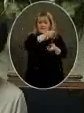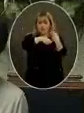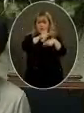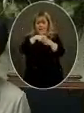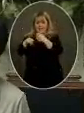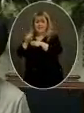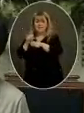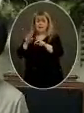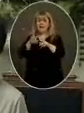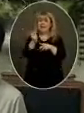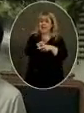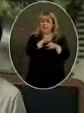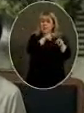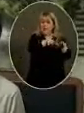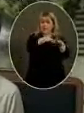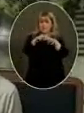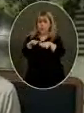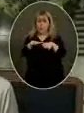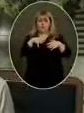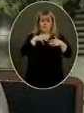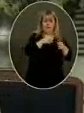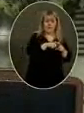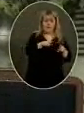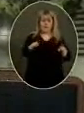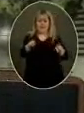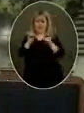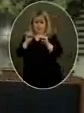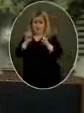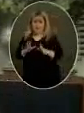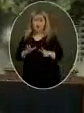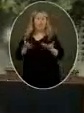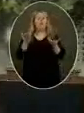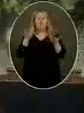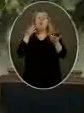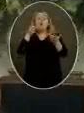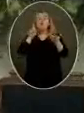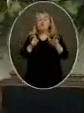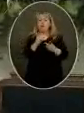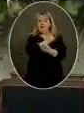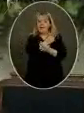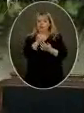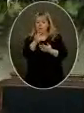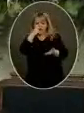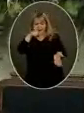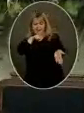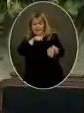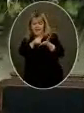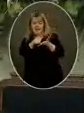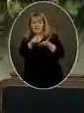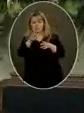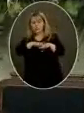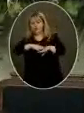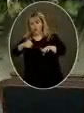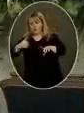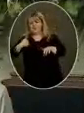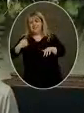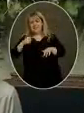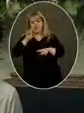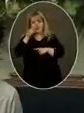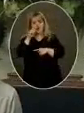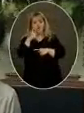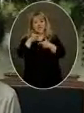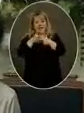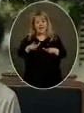grands réseaux, éducation et santé, devront obligatoirement faire l'analyse de l'utilisation du logiciel